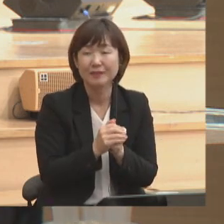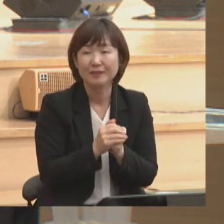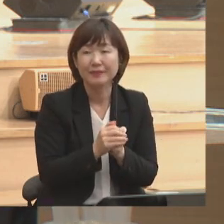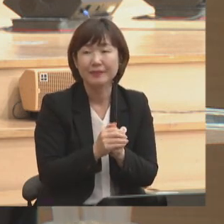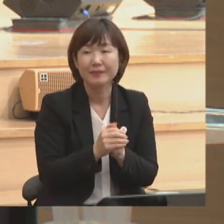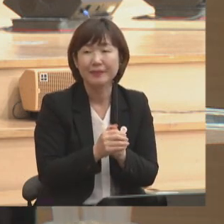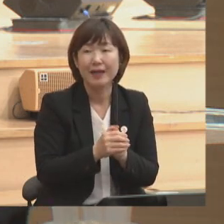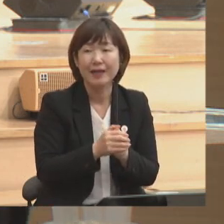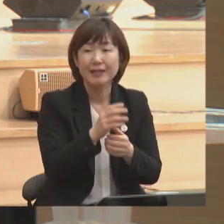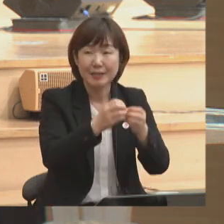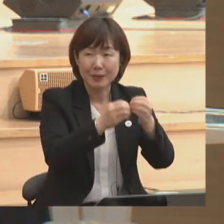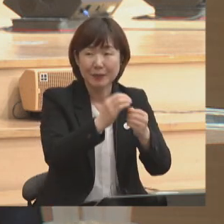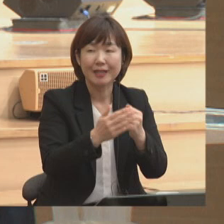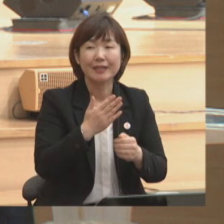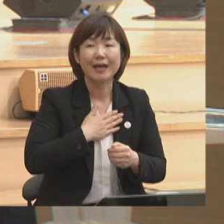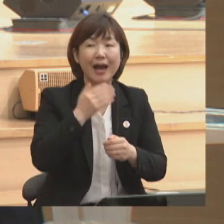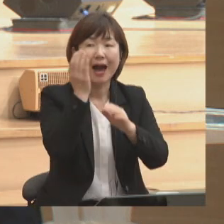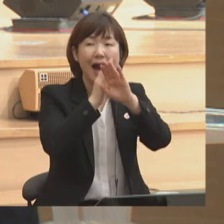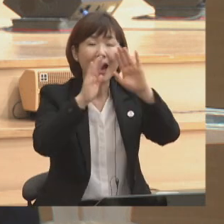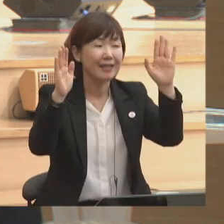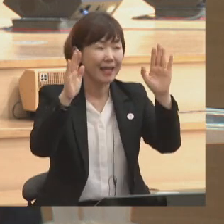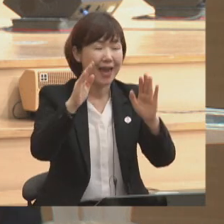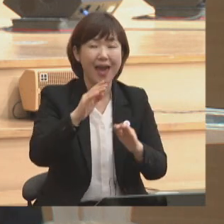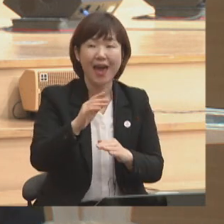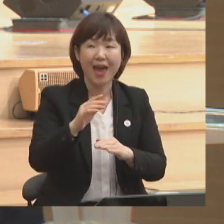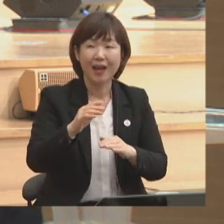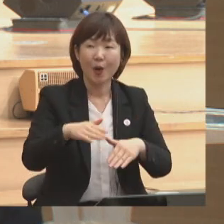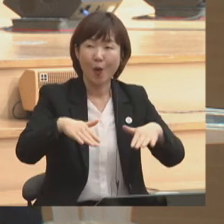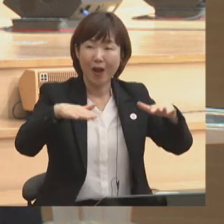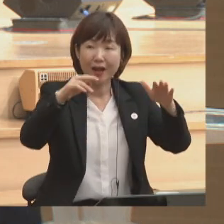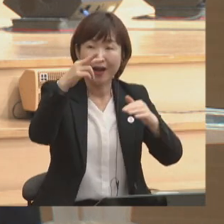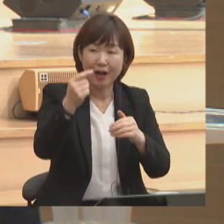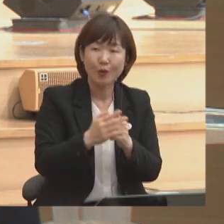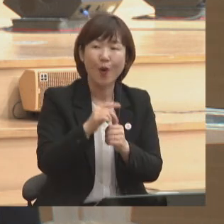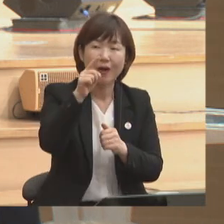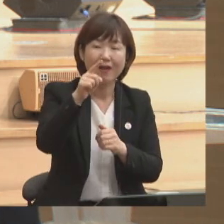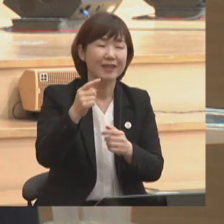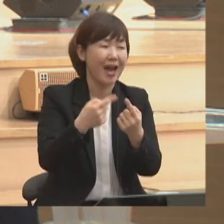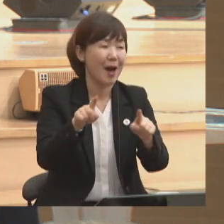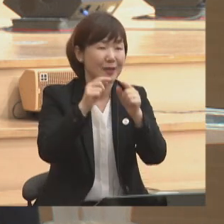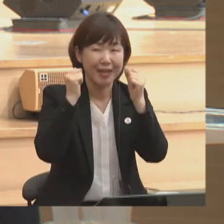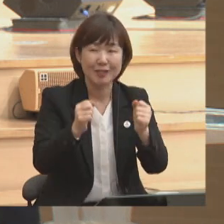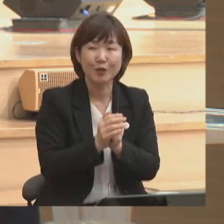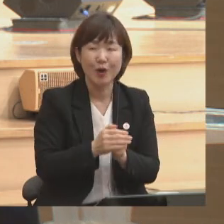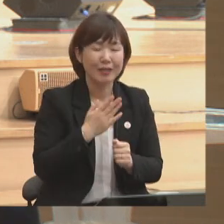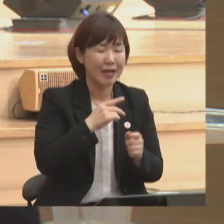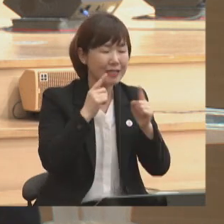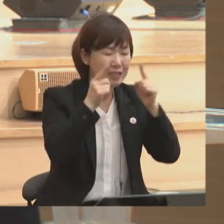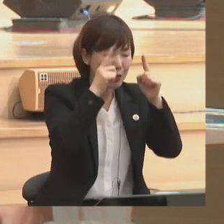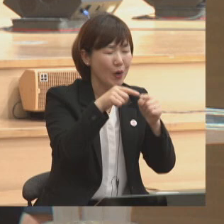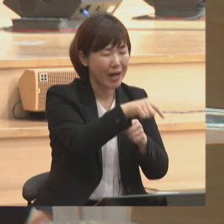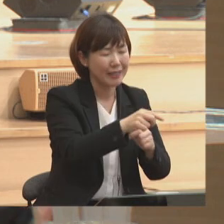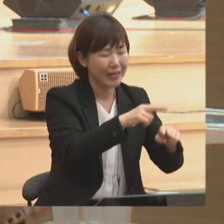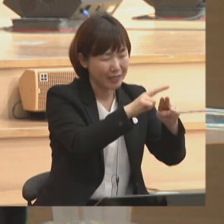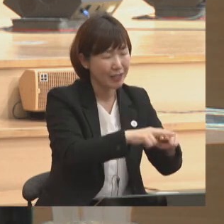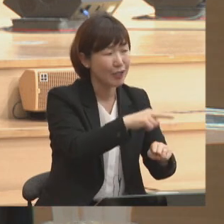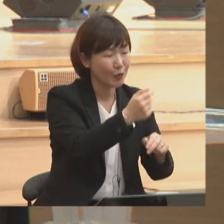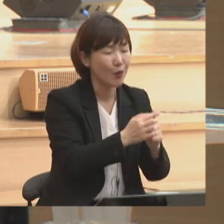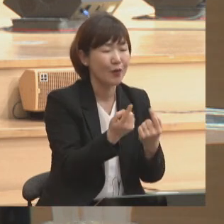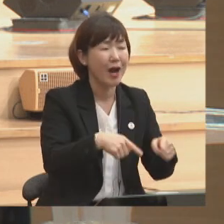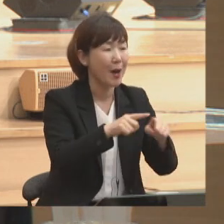내가 시작 내가 하늘에 올라갈지라도 거기 계시며 서울에 내 자리를 펼지라도 거기